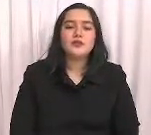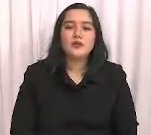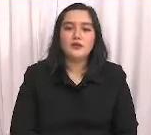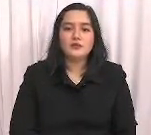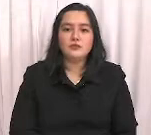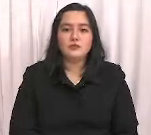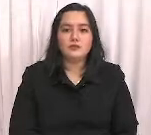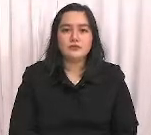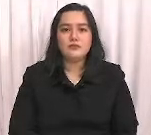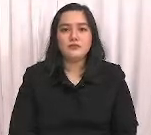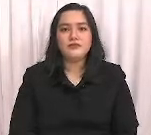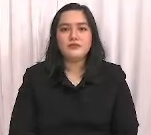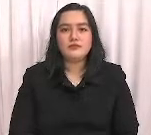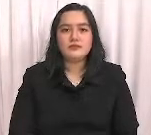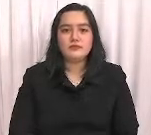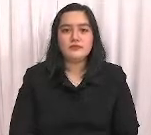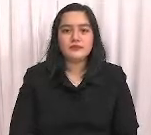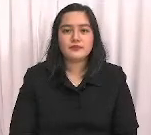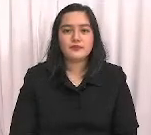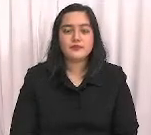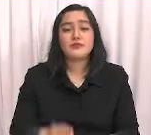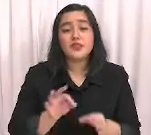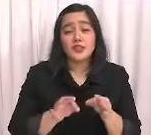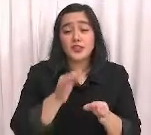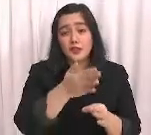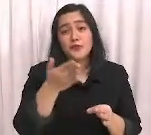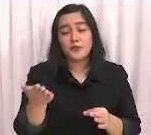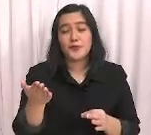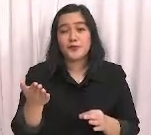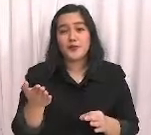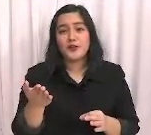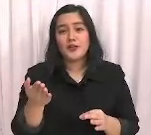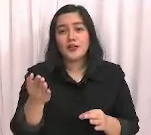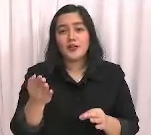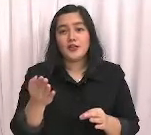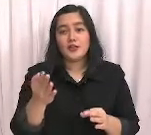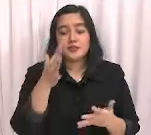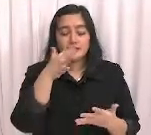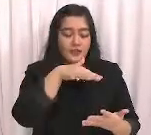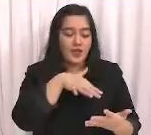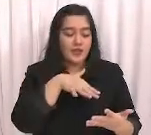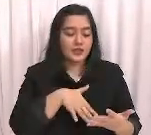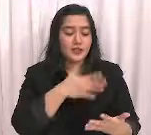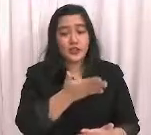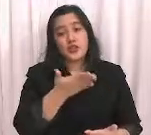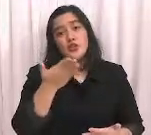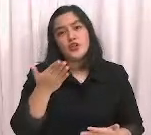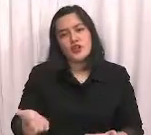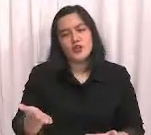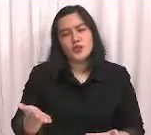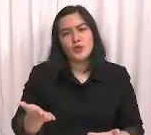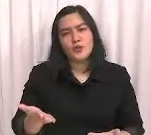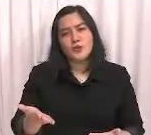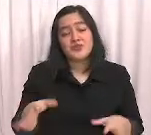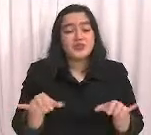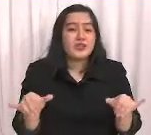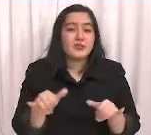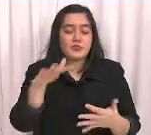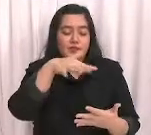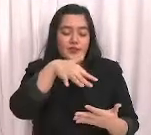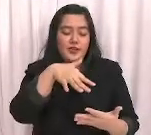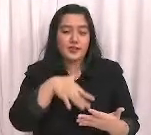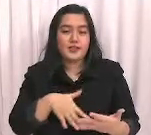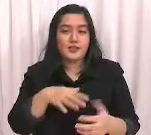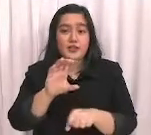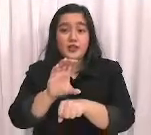mo, babalik ka doon sa kultura nila. You see, babalik ka doon sa kultura nila. Pero kung ilalagay naman natin sa